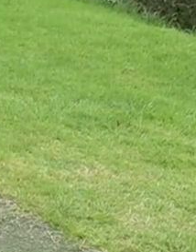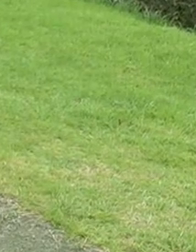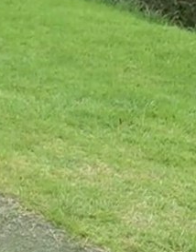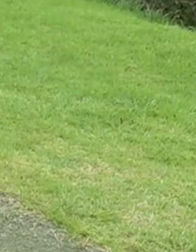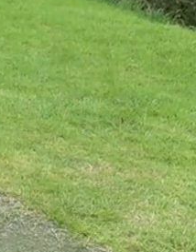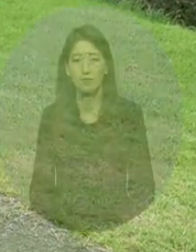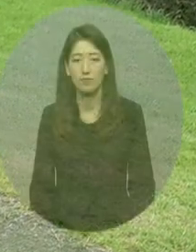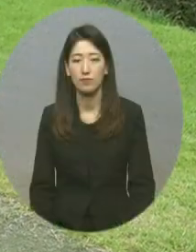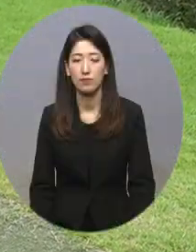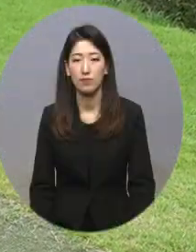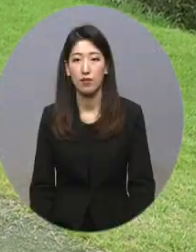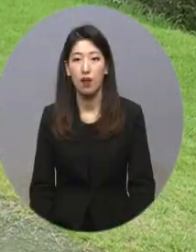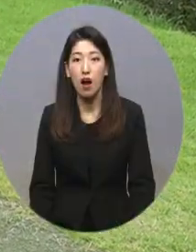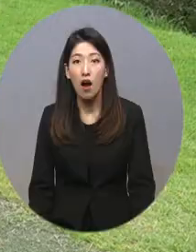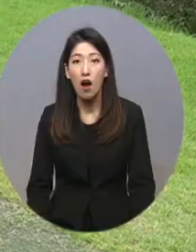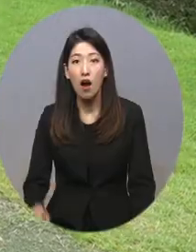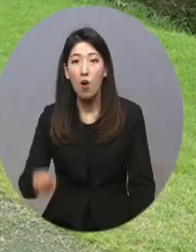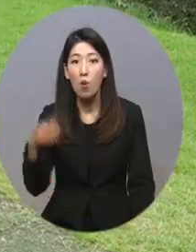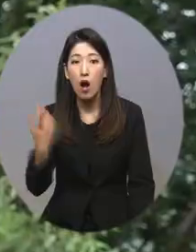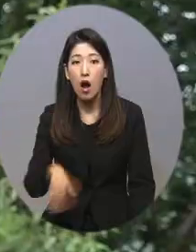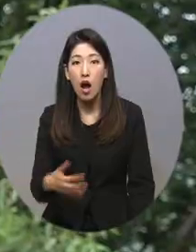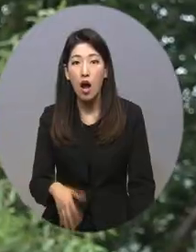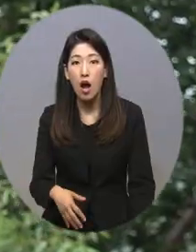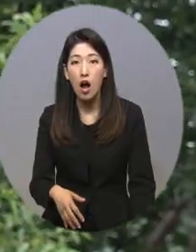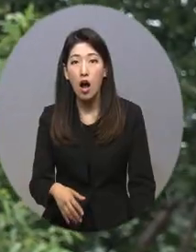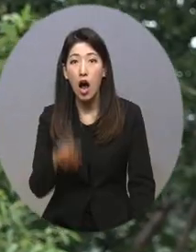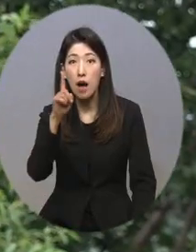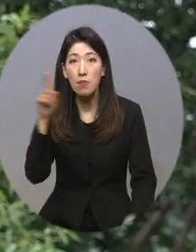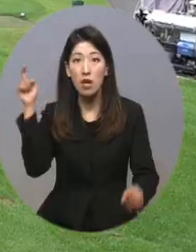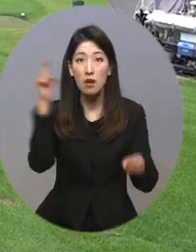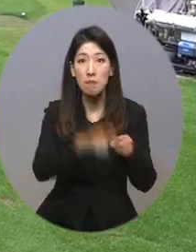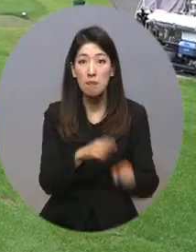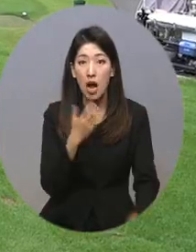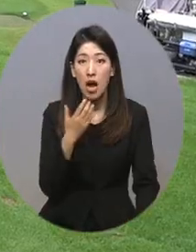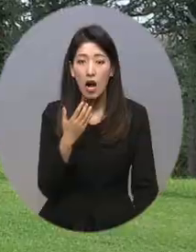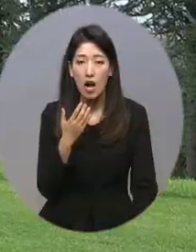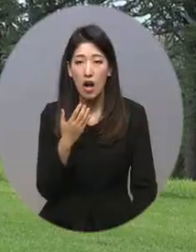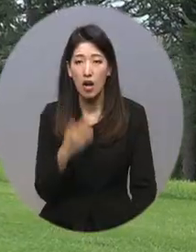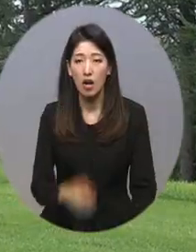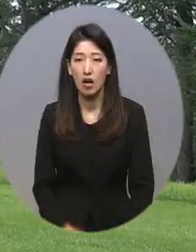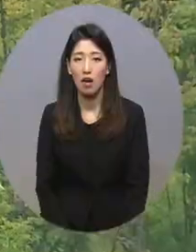우와! 와, 야, 뭐야! 프리논이다. 야, 이거 뭐야!